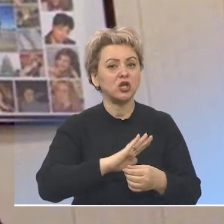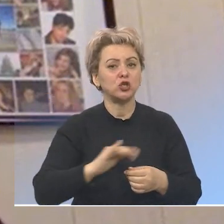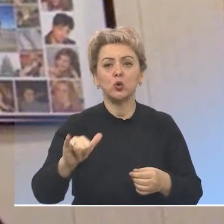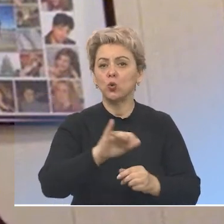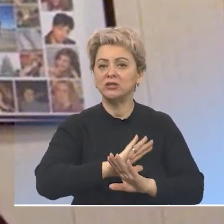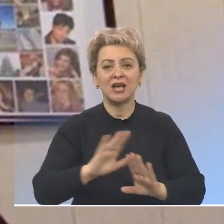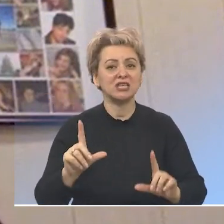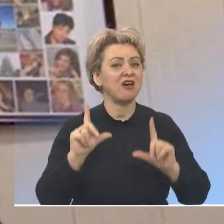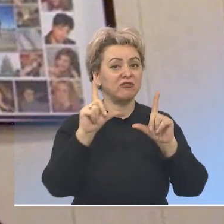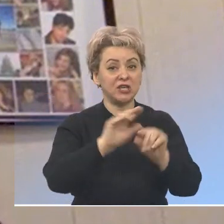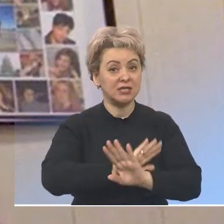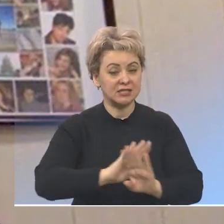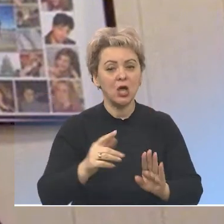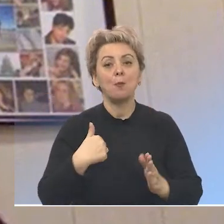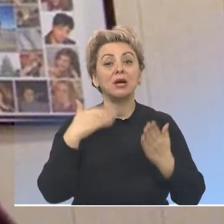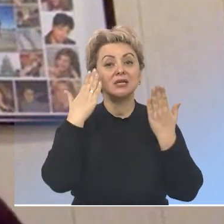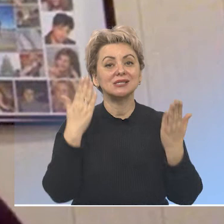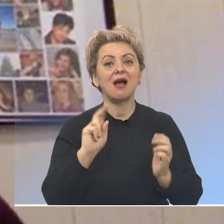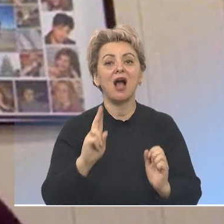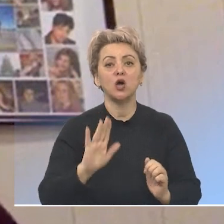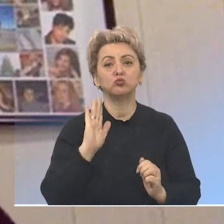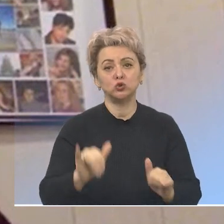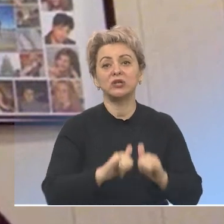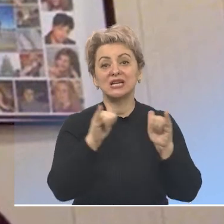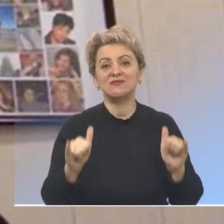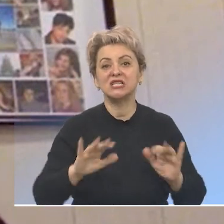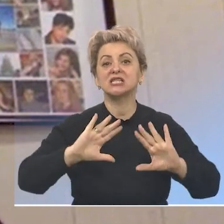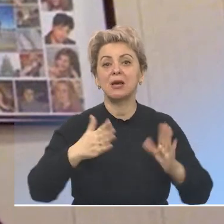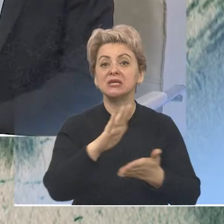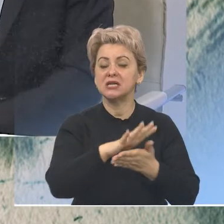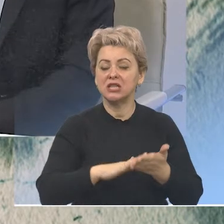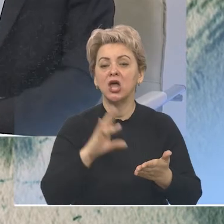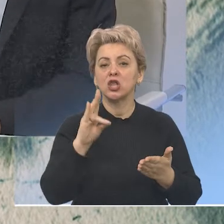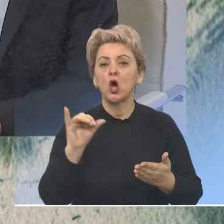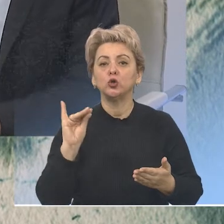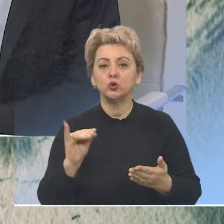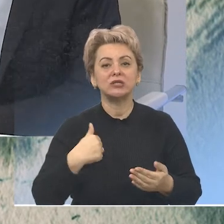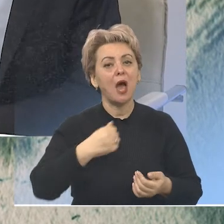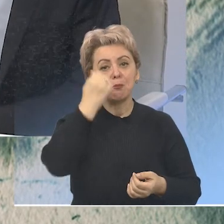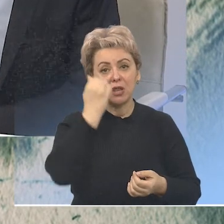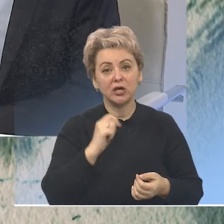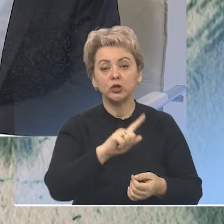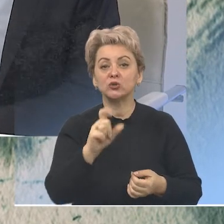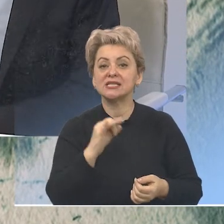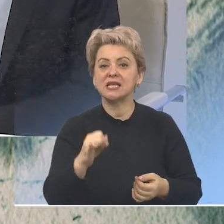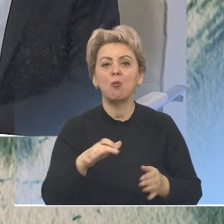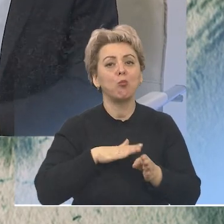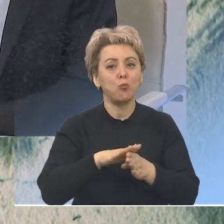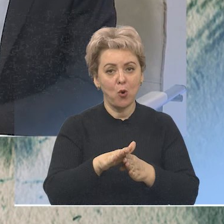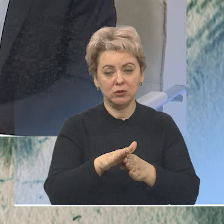пока никуда не выдвигаться, потому что мы не знаем, как будут развиваться события дальше. Наталья Юрьевна, я благодарю вас